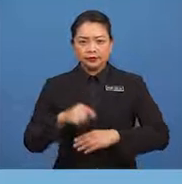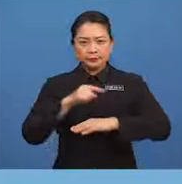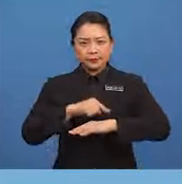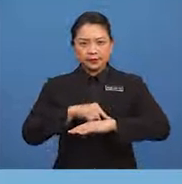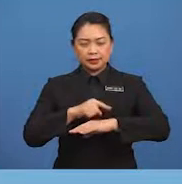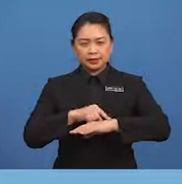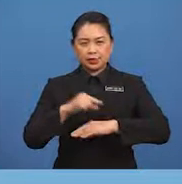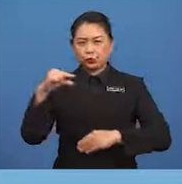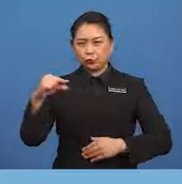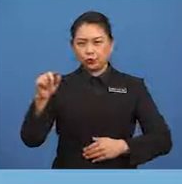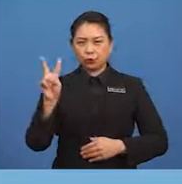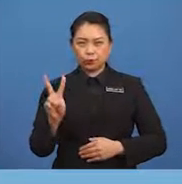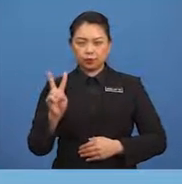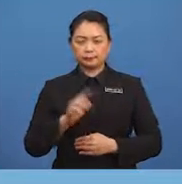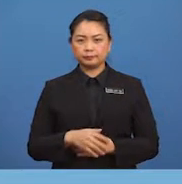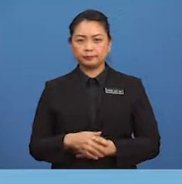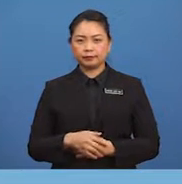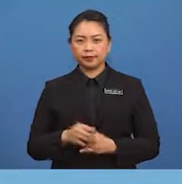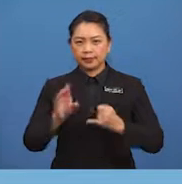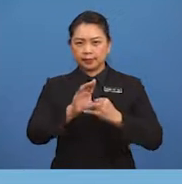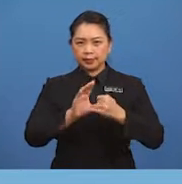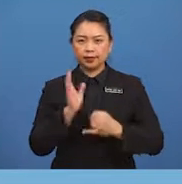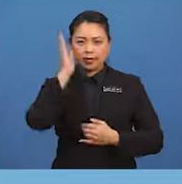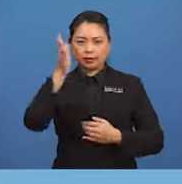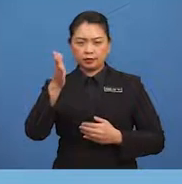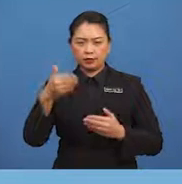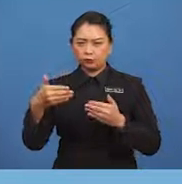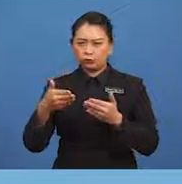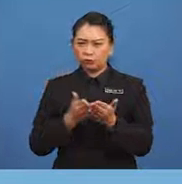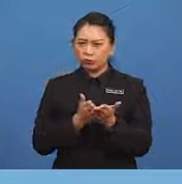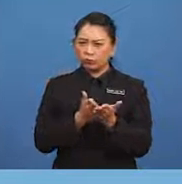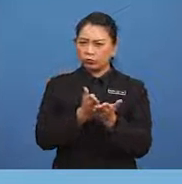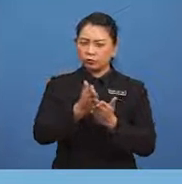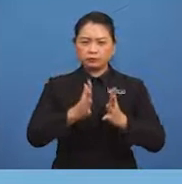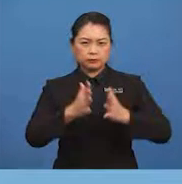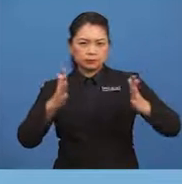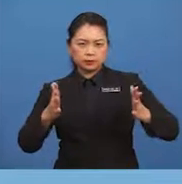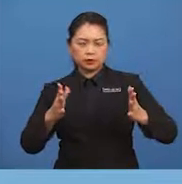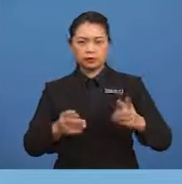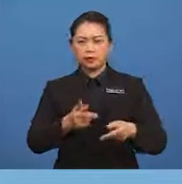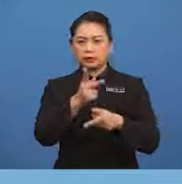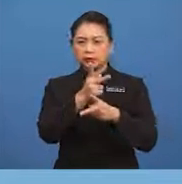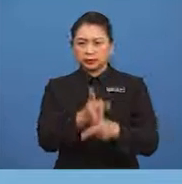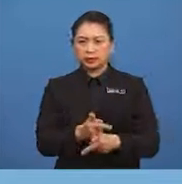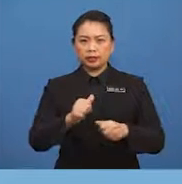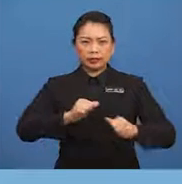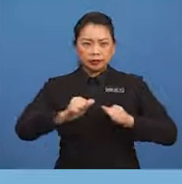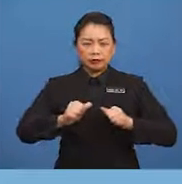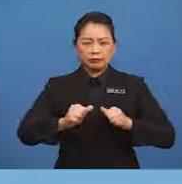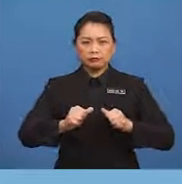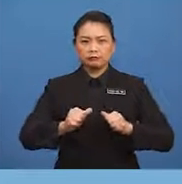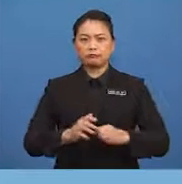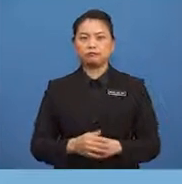Semasa fasa G2, sel akan terus membesar dan kekal aktif secara metabolik.